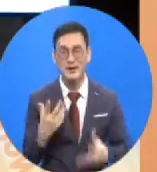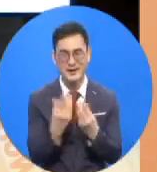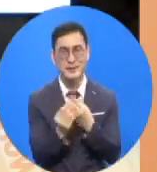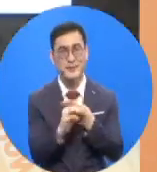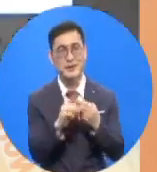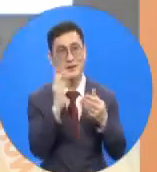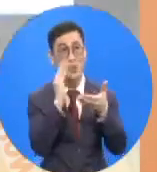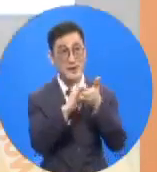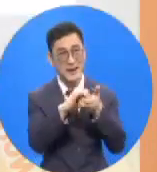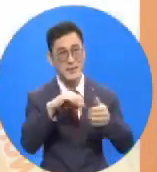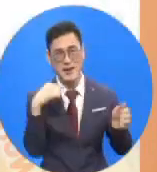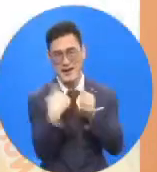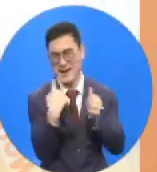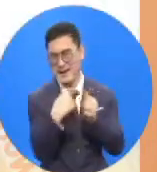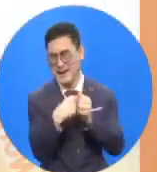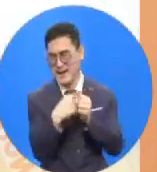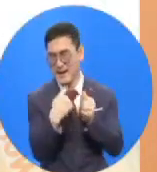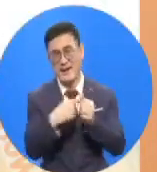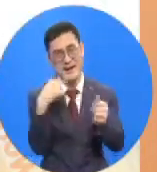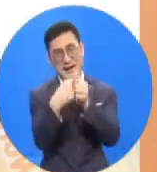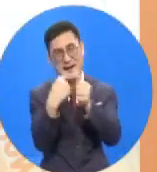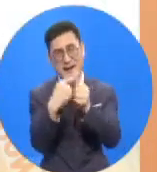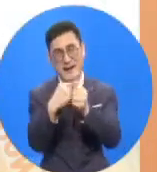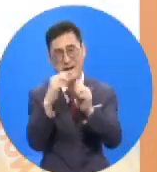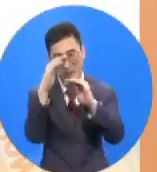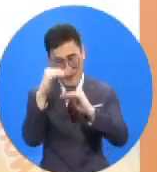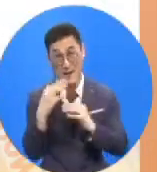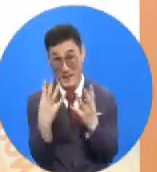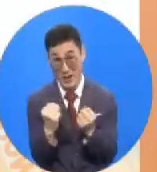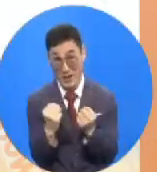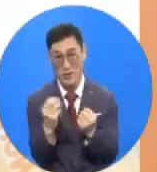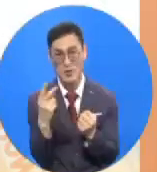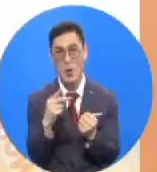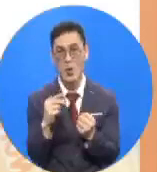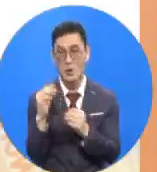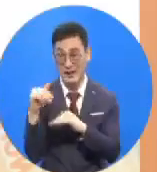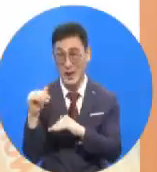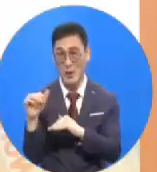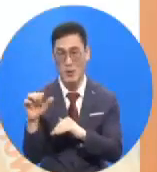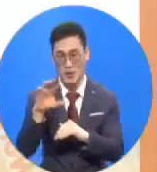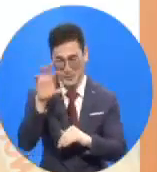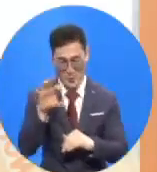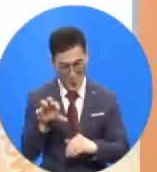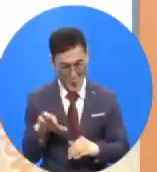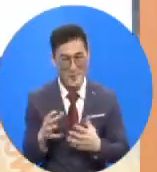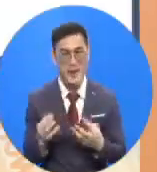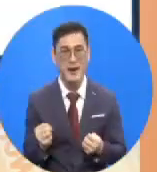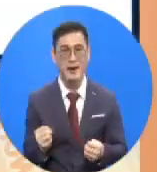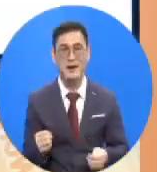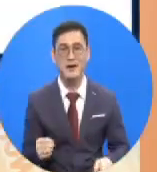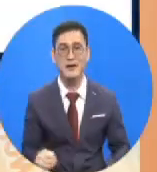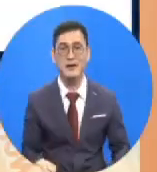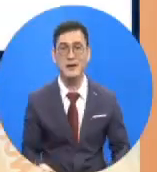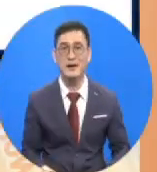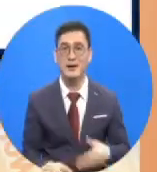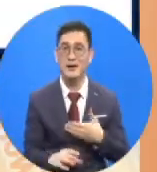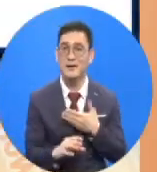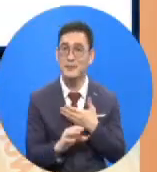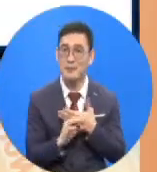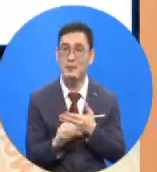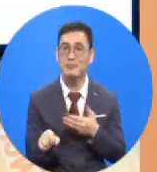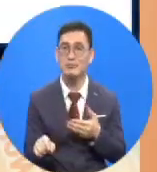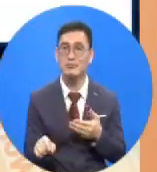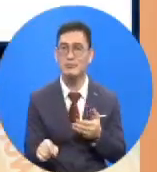비방 그리고 또 중복된 게 있어요 그래서 여러 사람이 한 이슈 돼서 쭉 일 없이 다 졸업시 다 그럼 이게 문제는